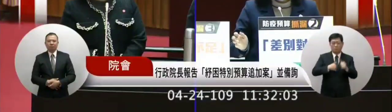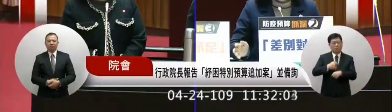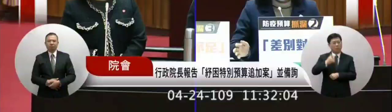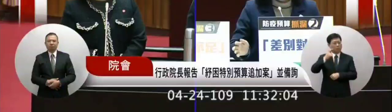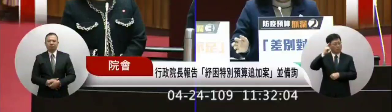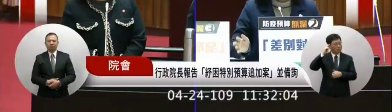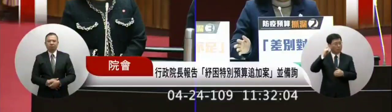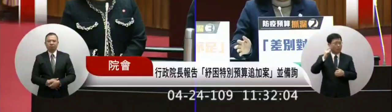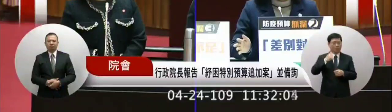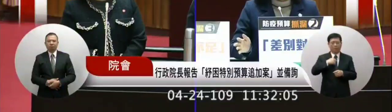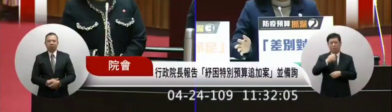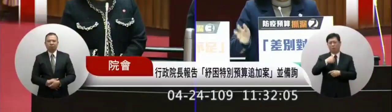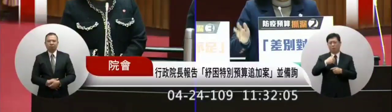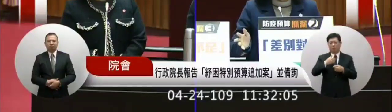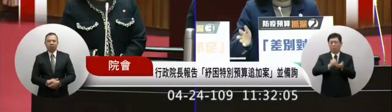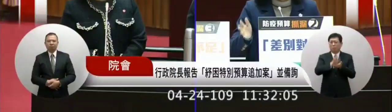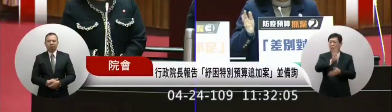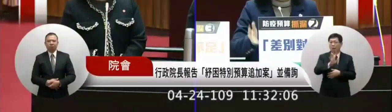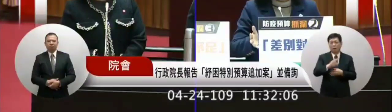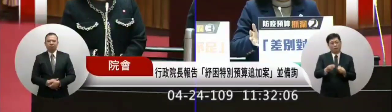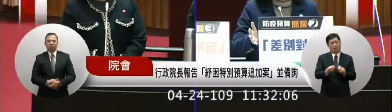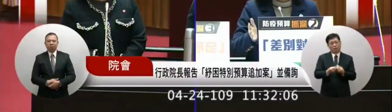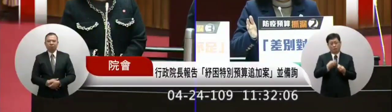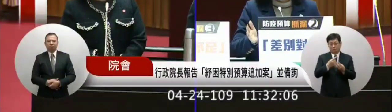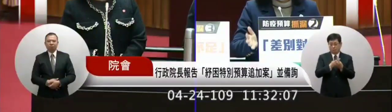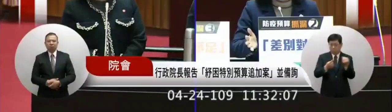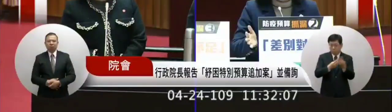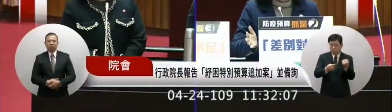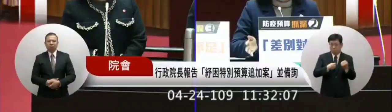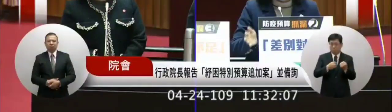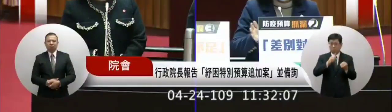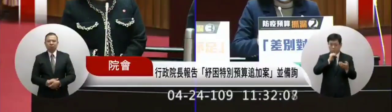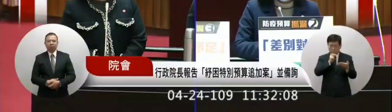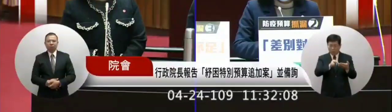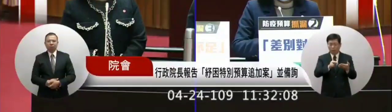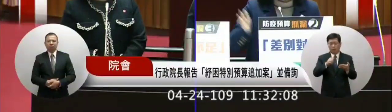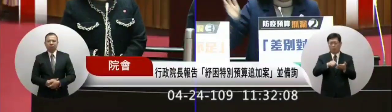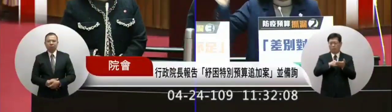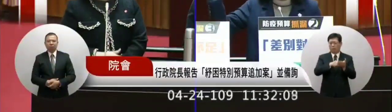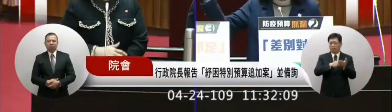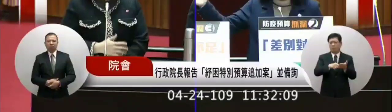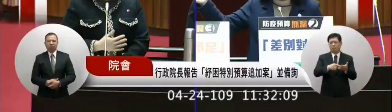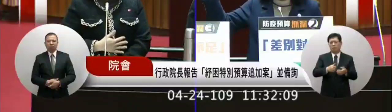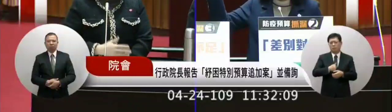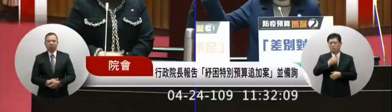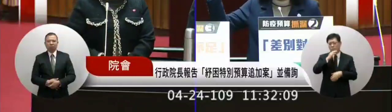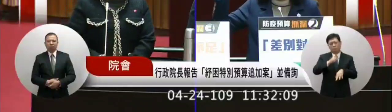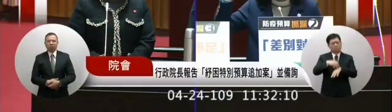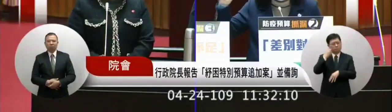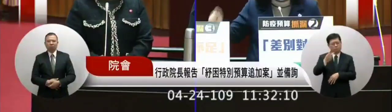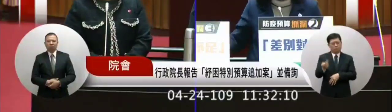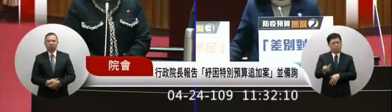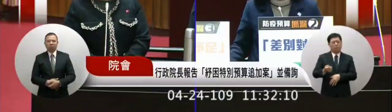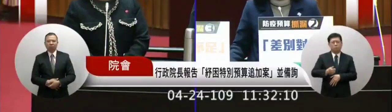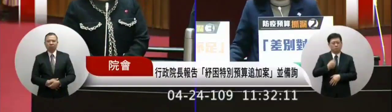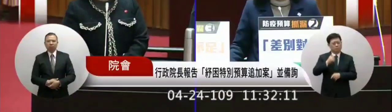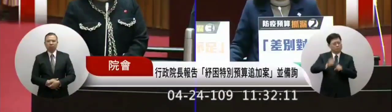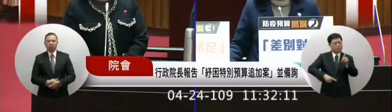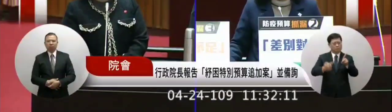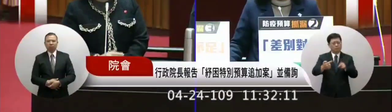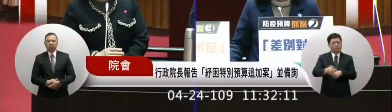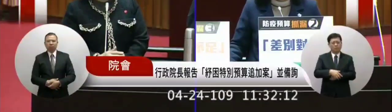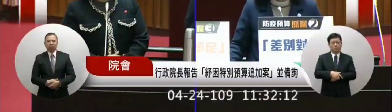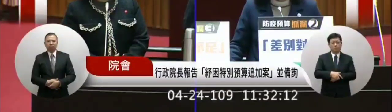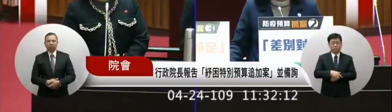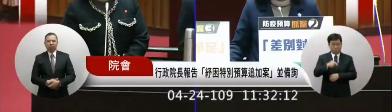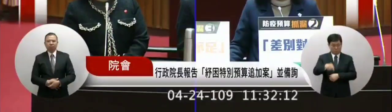甚至不通报减班休息，基本上数量上面虽然反映出来，申请人数效益上执行率上确实太低